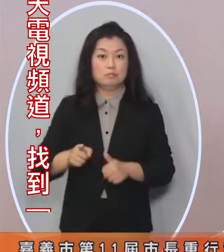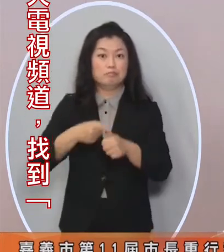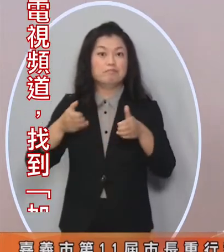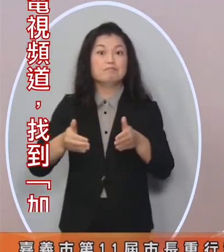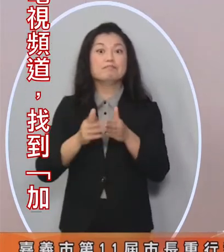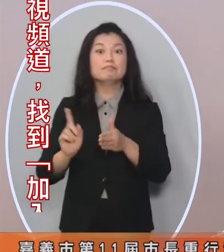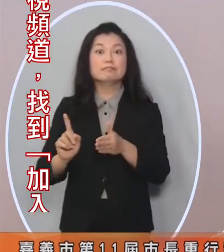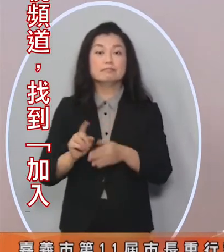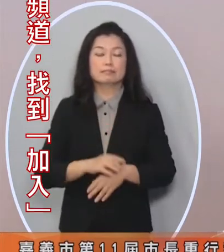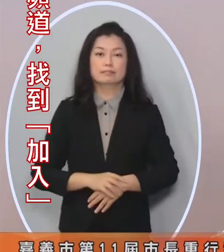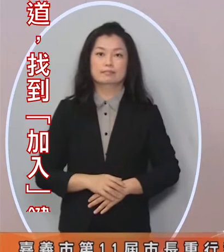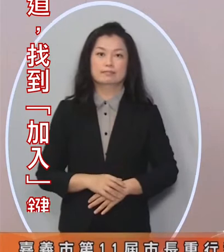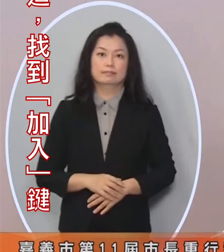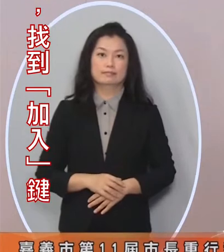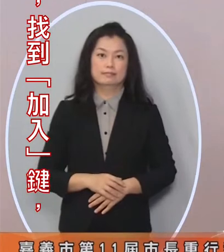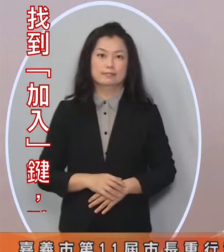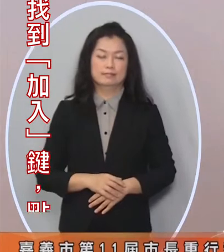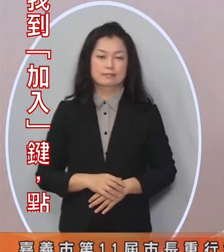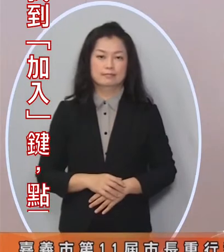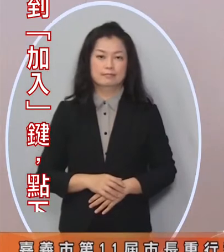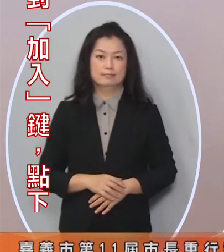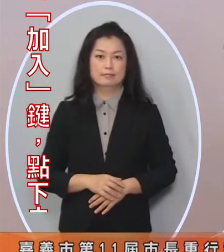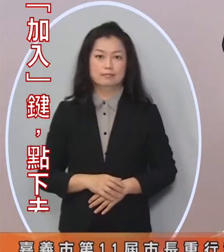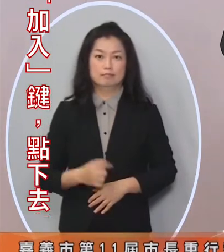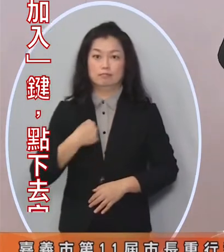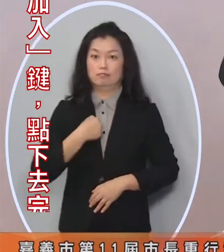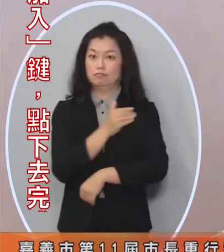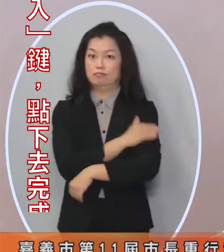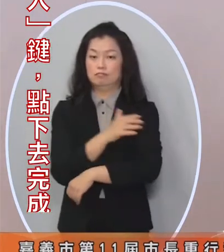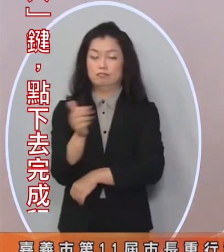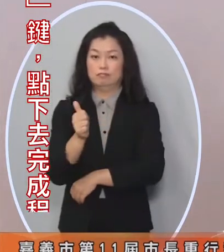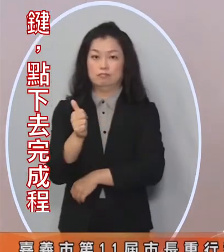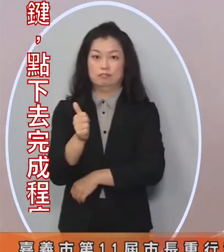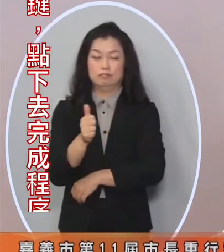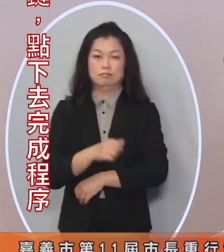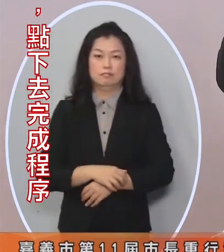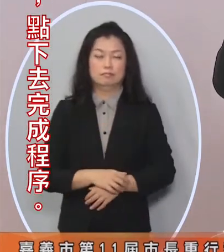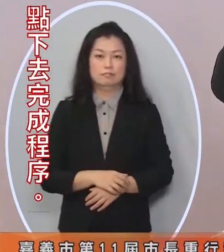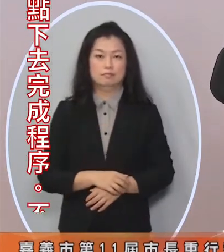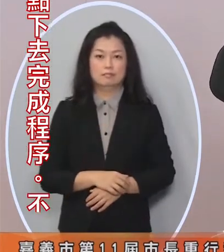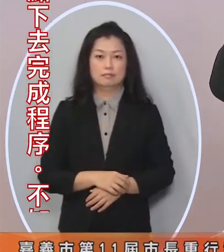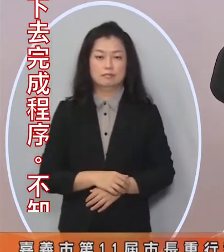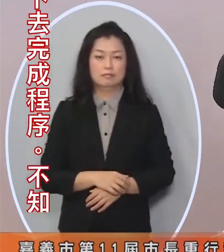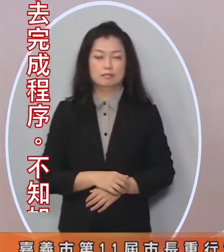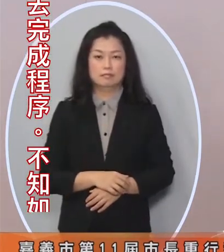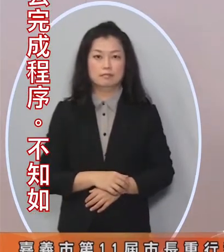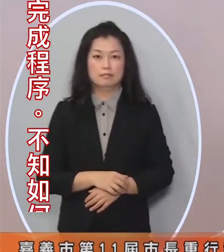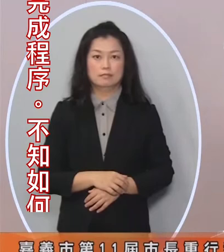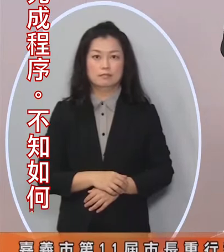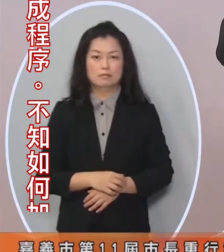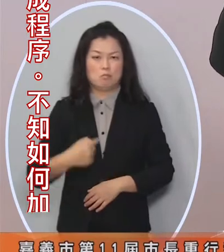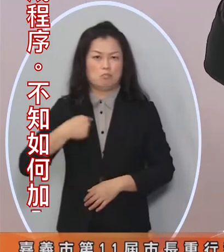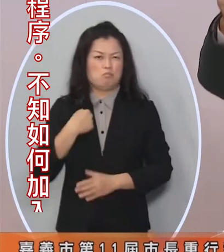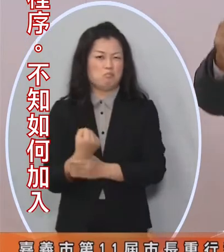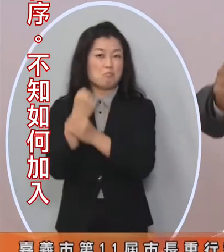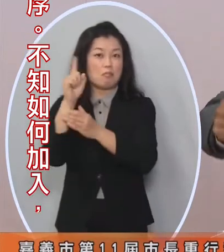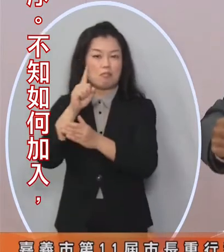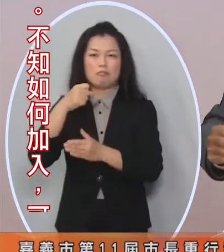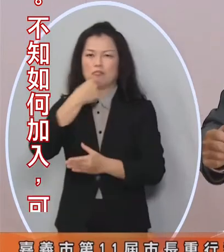要，就是讲，陈泰山主持，吼、哦，台湾独